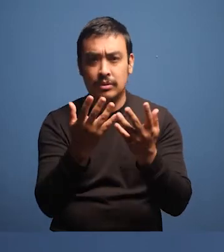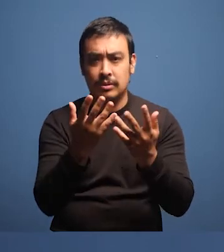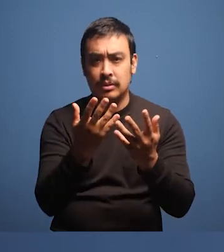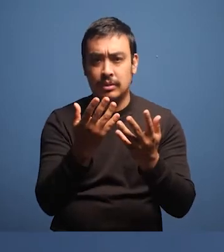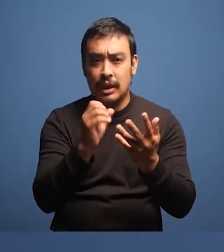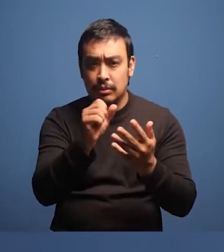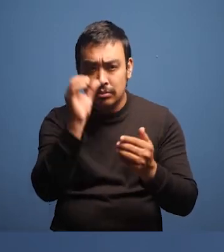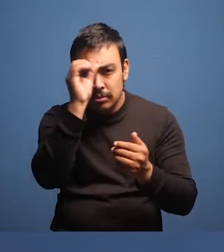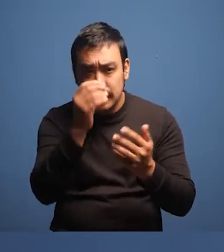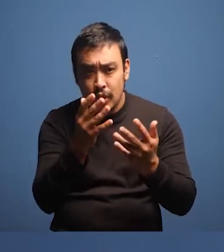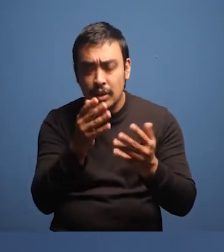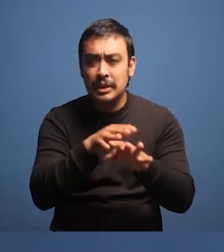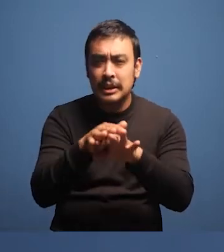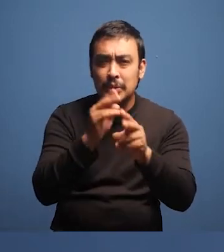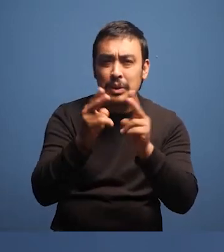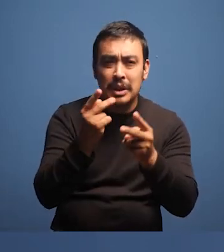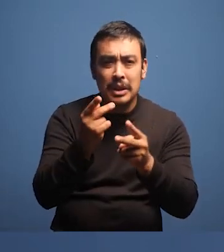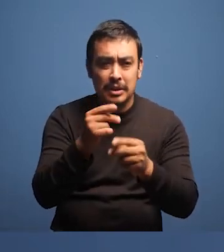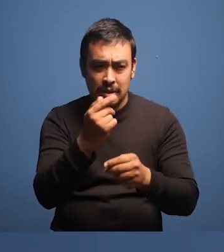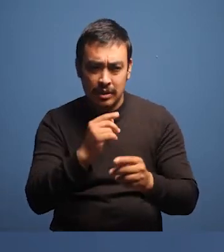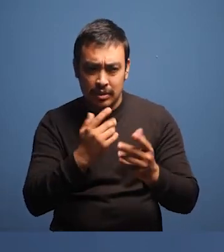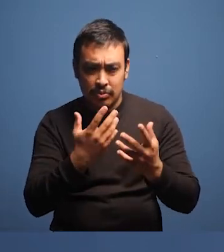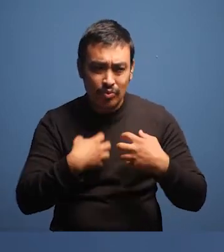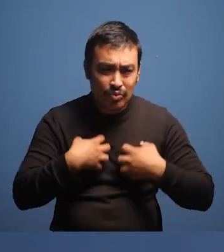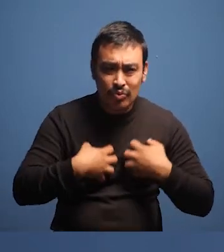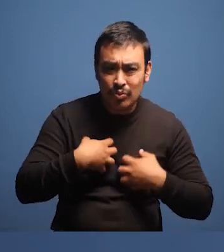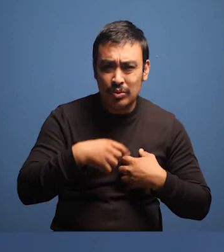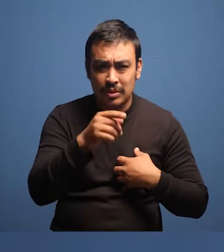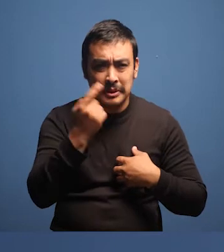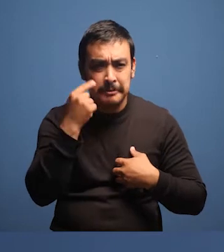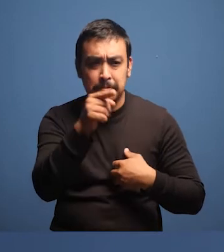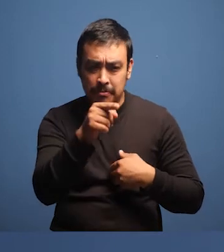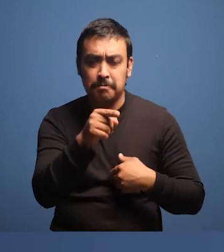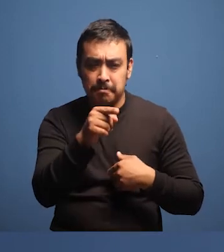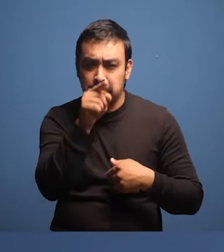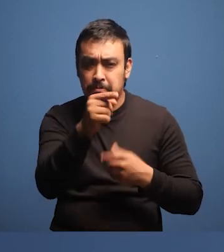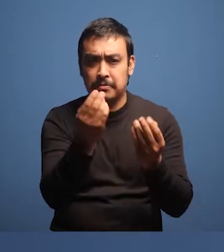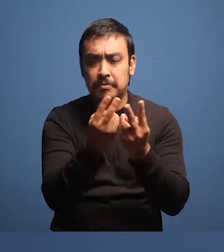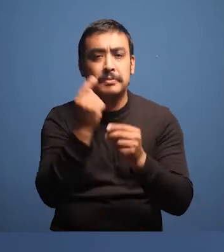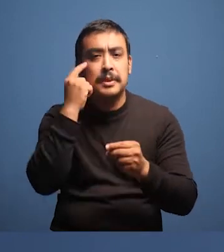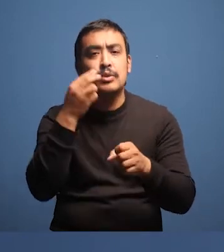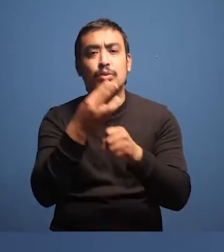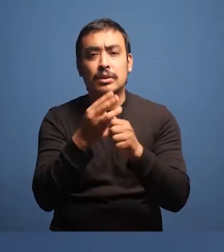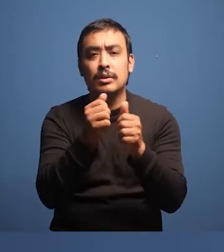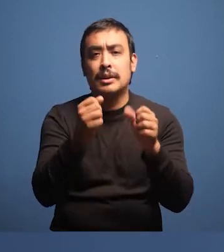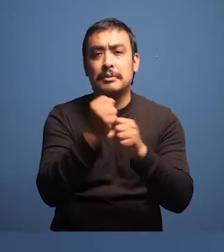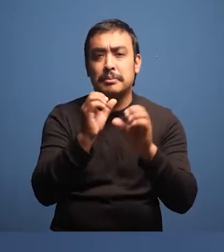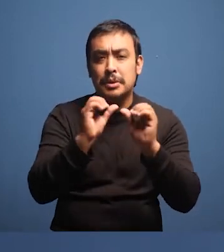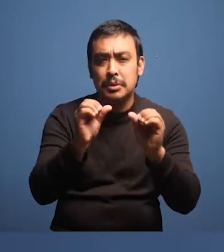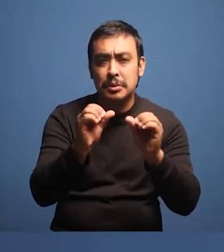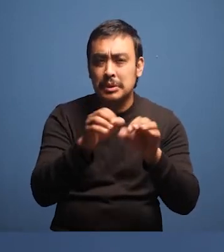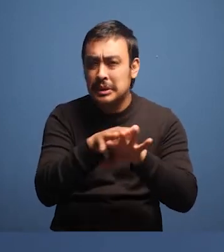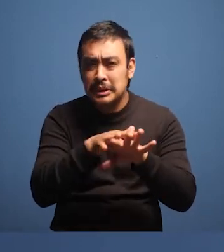आफू नभएपछि कति धेरै कुरामा कतिले क्युरियस भएको हुन्छ कतिले इन्टेन्सनली कसैलाई हर्ट गर्न खोजिरहेको हुन्छ अनि कति धेरै क्युरियोसिटीहरू भइरहेको